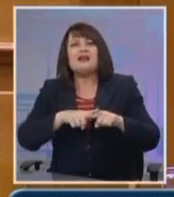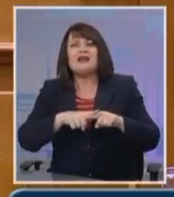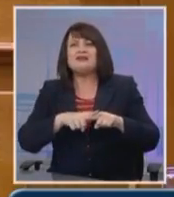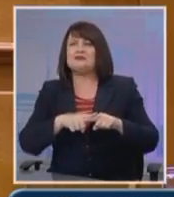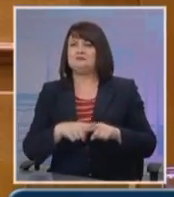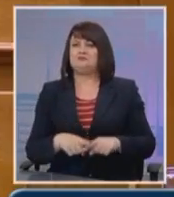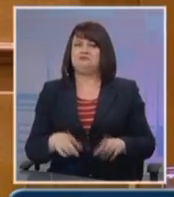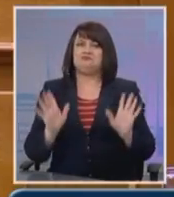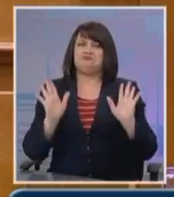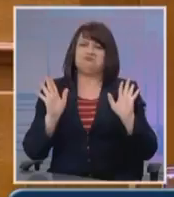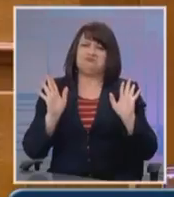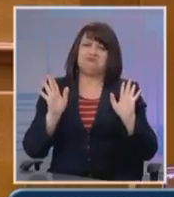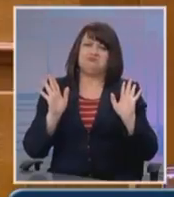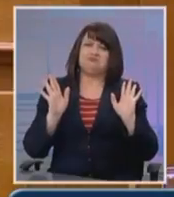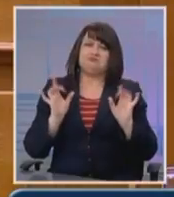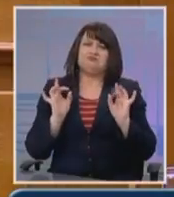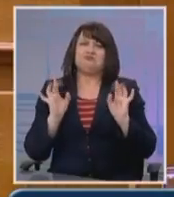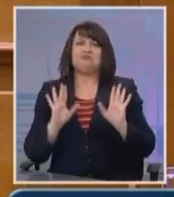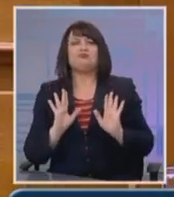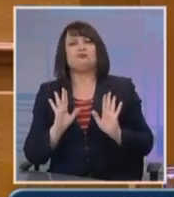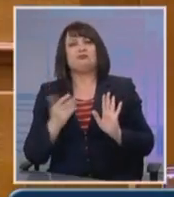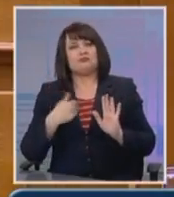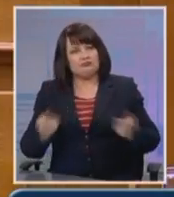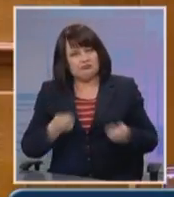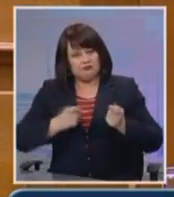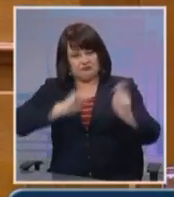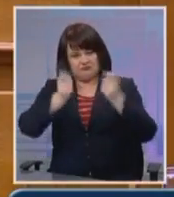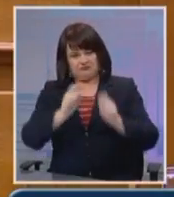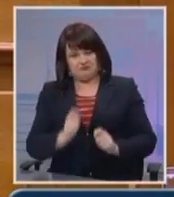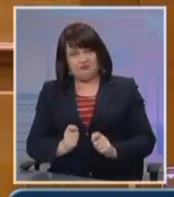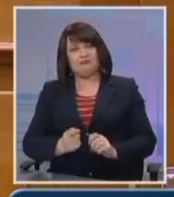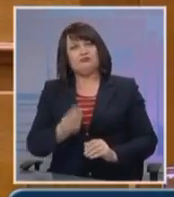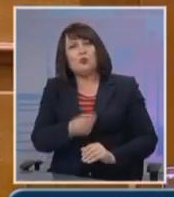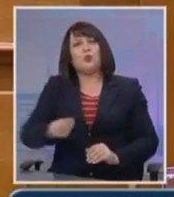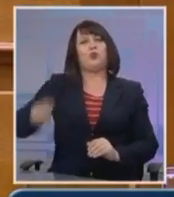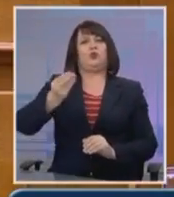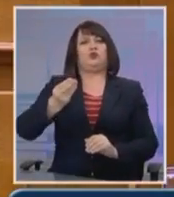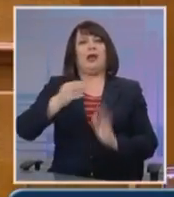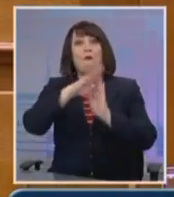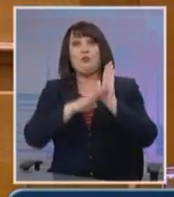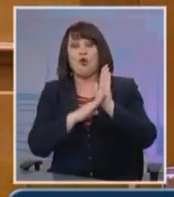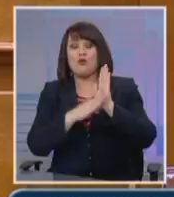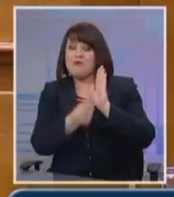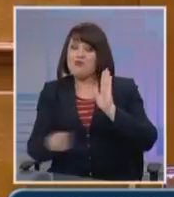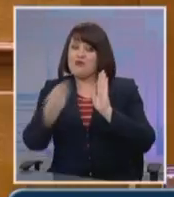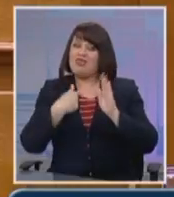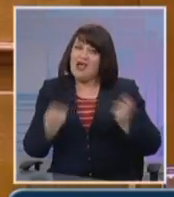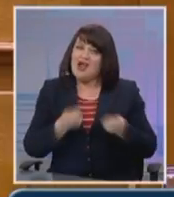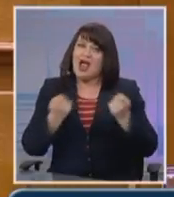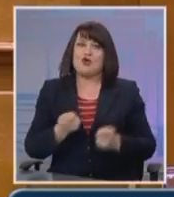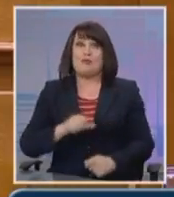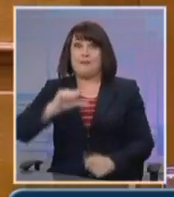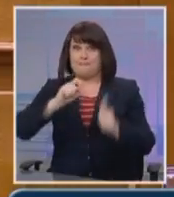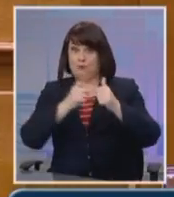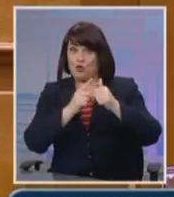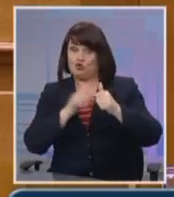μεταρρυθμίσεις που εμείς θα δρομολογήσουμε πηγαίνουν πάνω και πέρα από τις δεσμεύσεις του υφιστάμενου προγράμματος. Και ο πρώτος